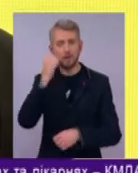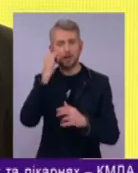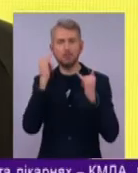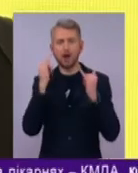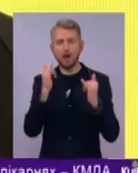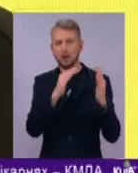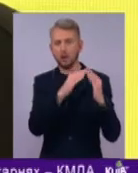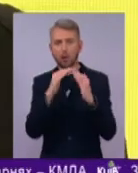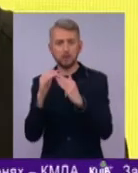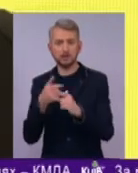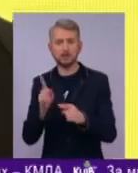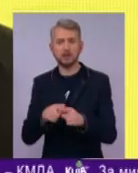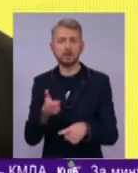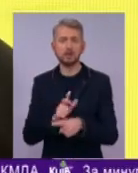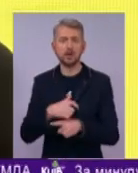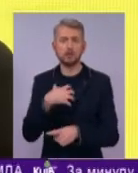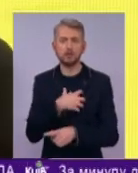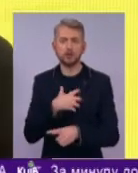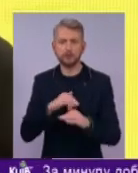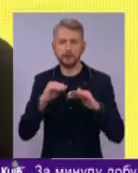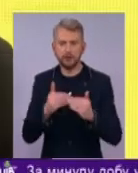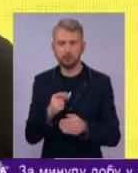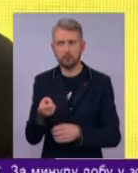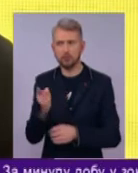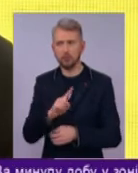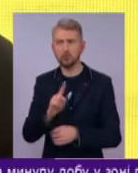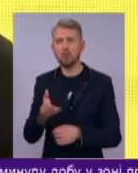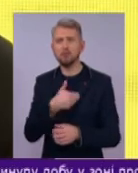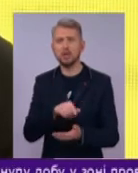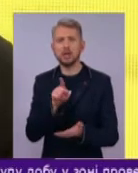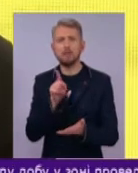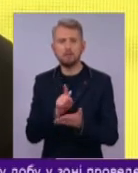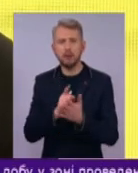– це надзвичайно важливий мінімум з того, що ми